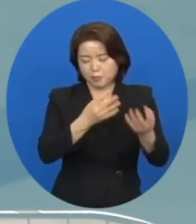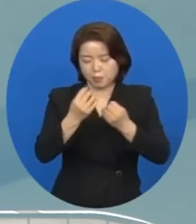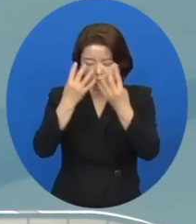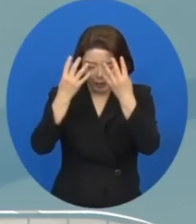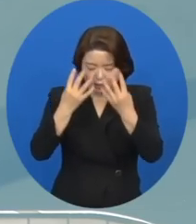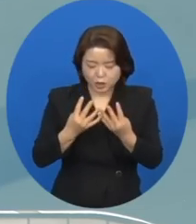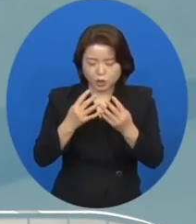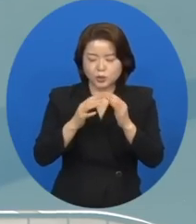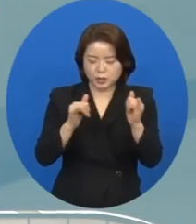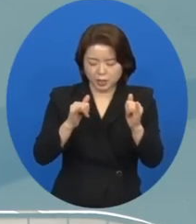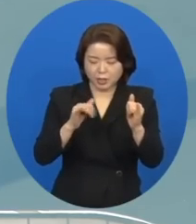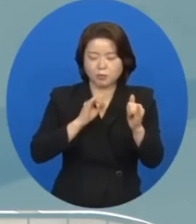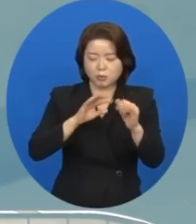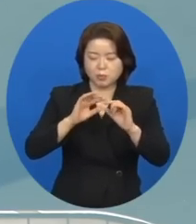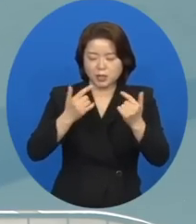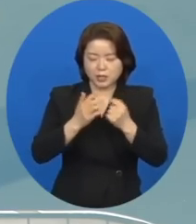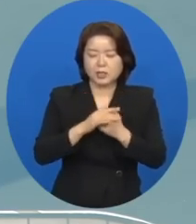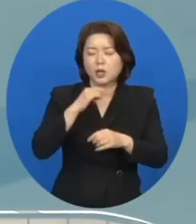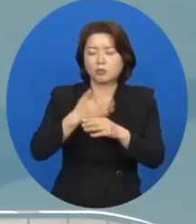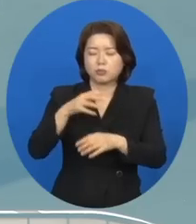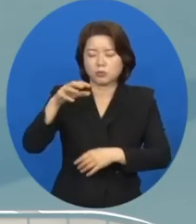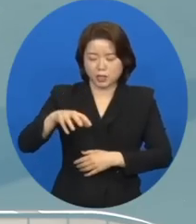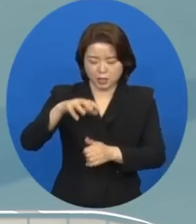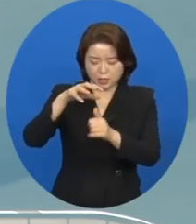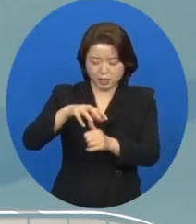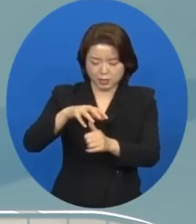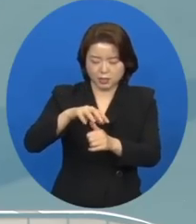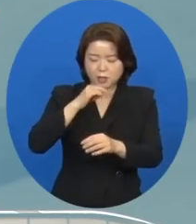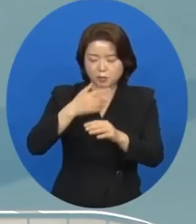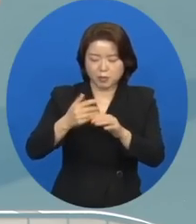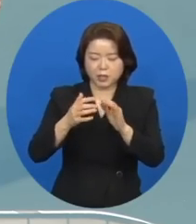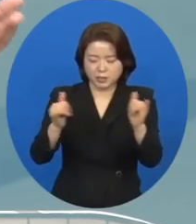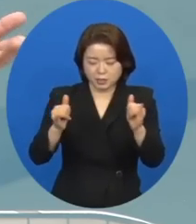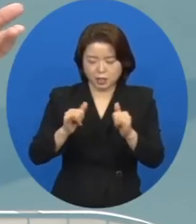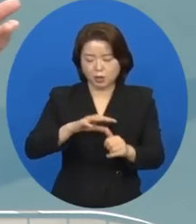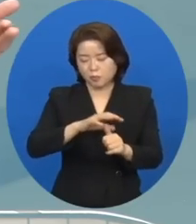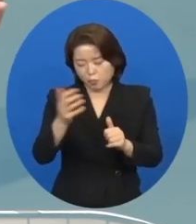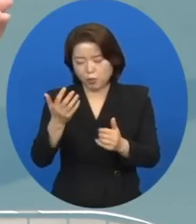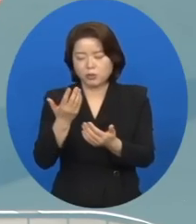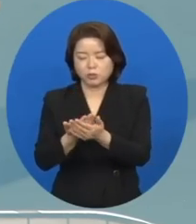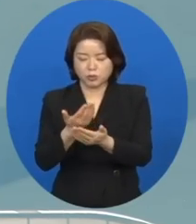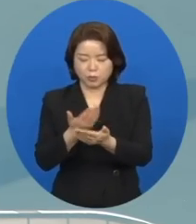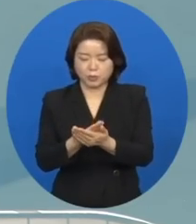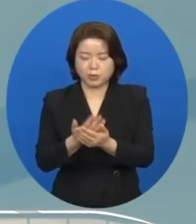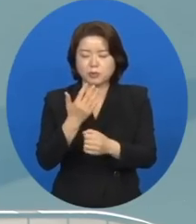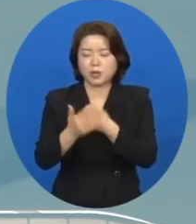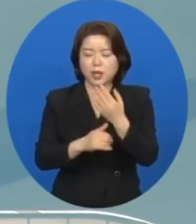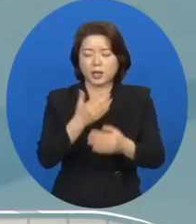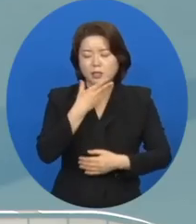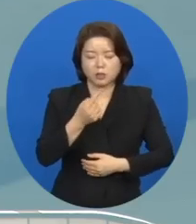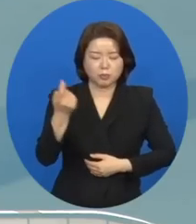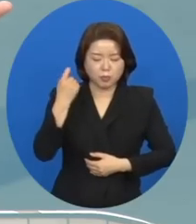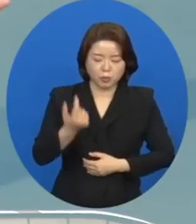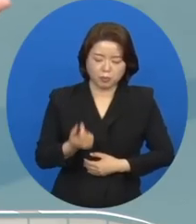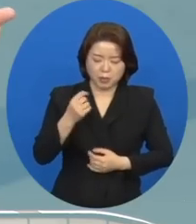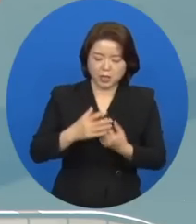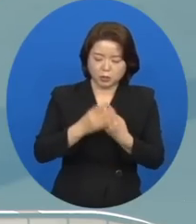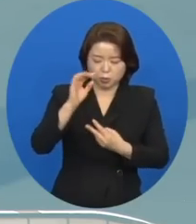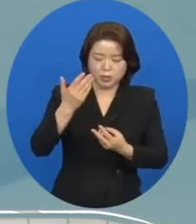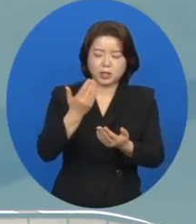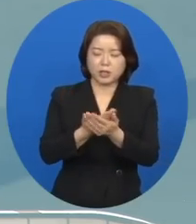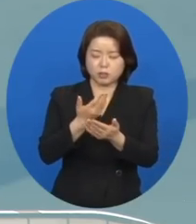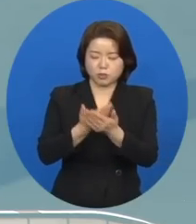수용소의 백성들 뿐만 아니라 북한에 있는 억눌린 백성들을 주여 풀어 주시옵소서. 하나님 복음으로 하나님 속히 통일되게 하여